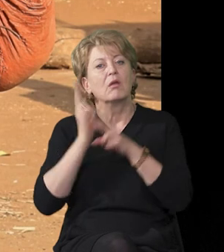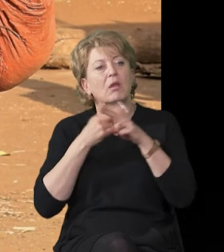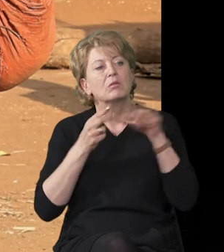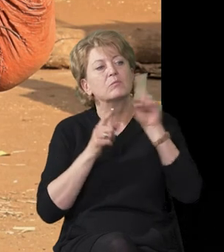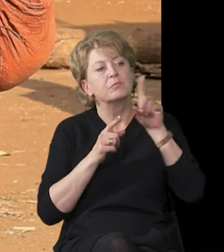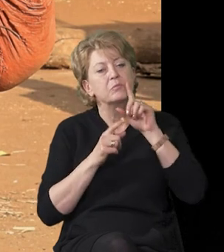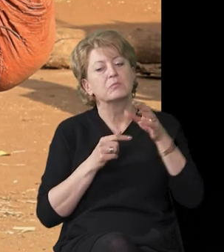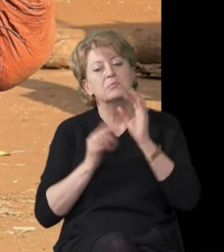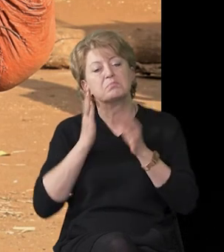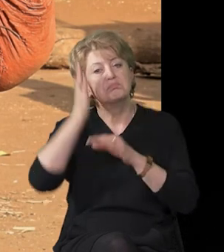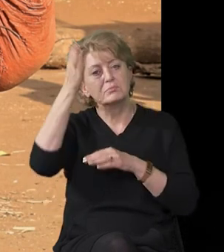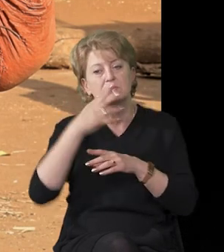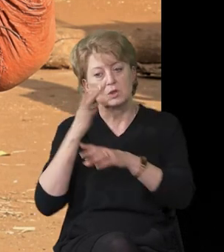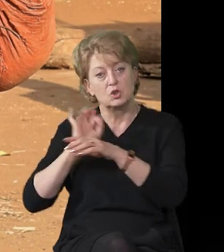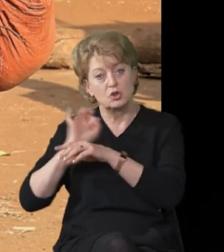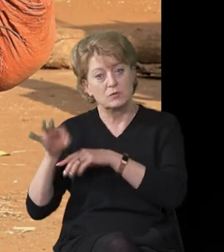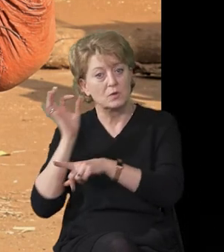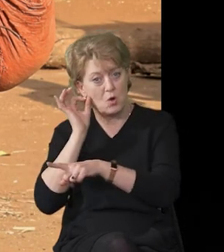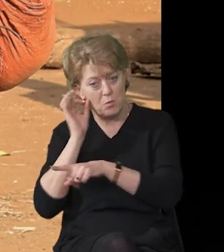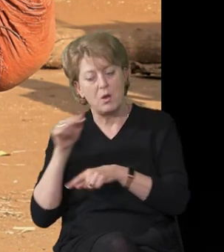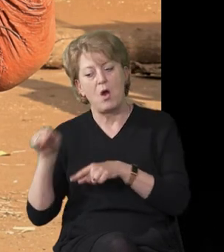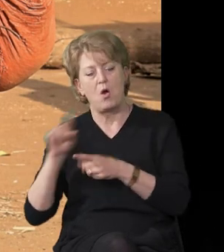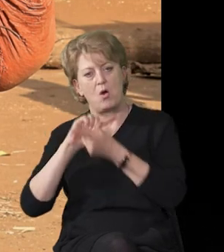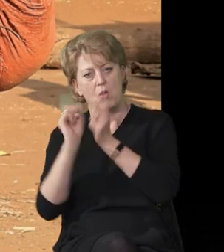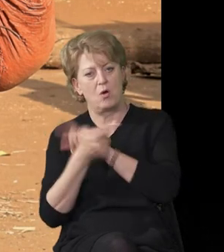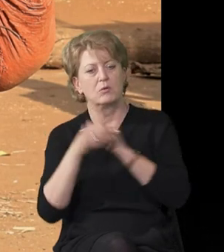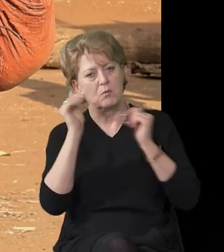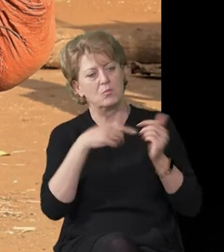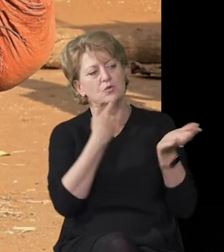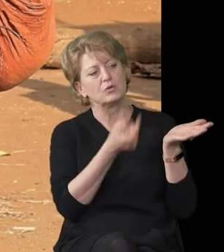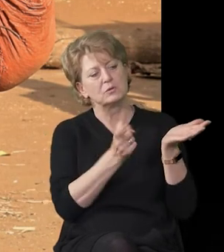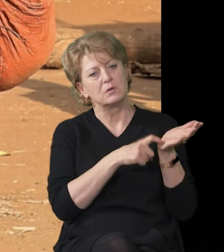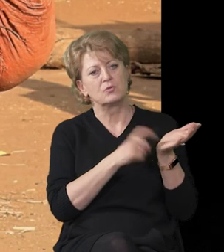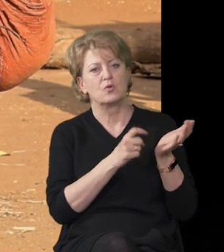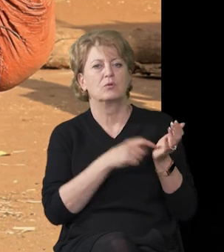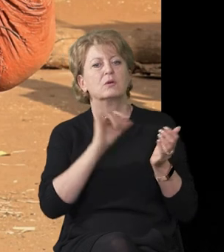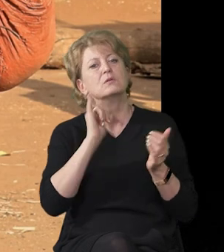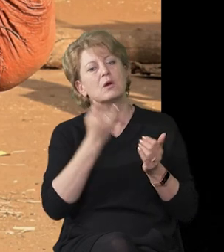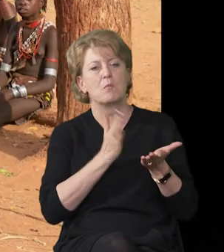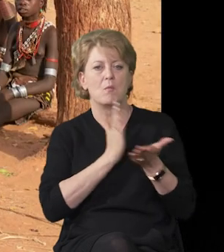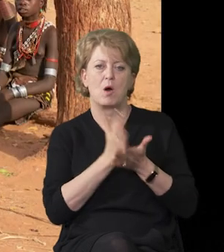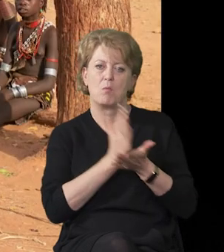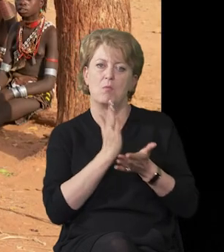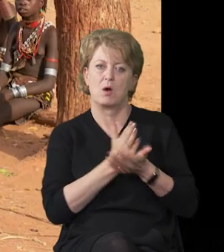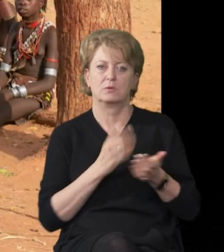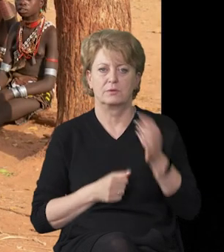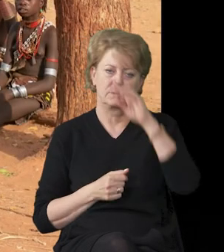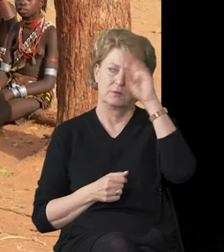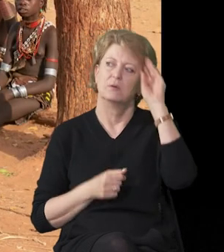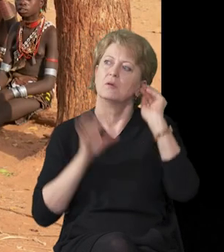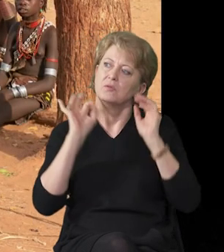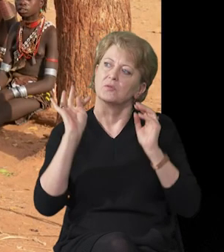pomocy. Także jest to rytualny rodzaj takiego, no, niezbyt fajnego, ale jednak istniejącego